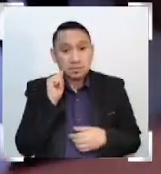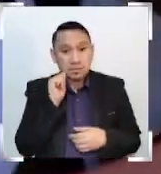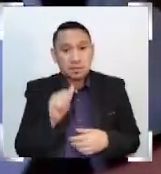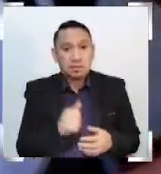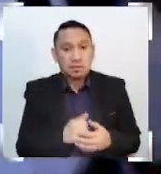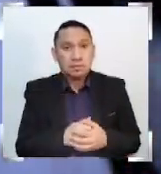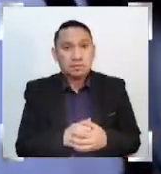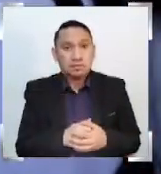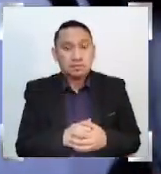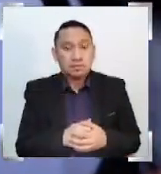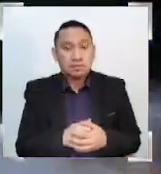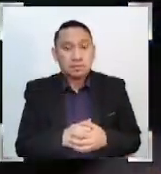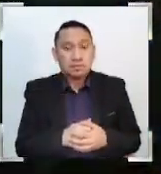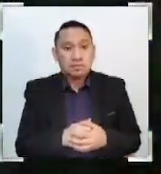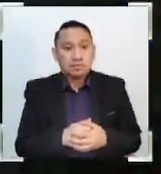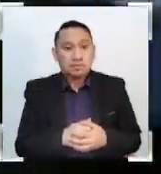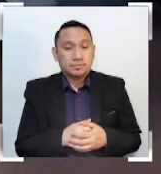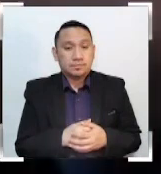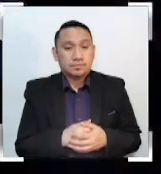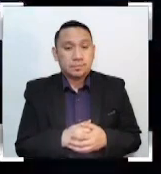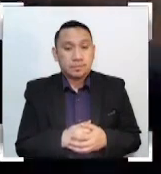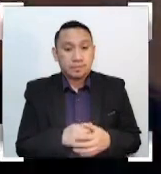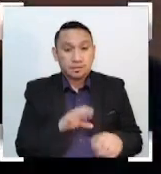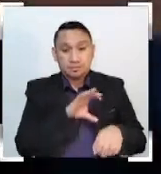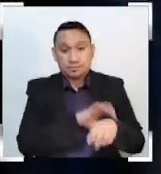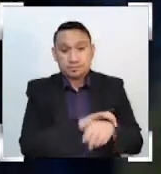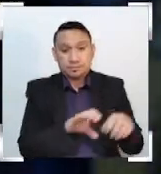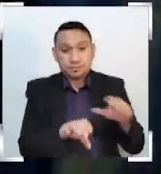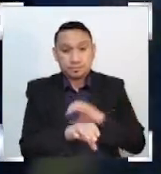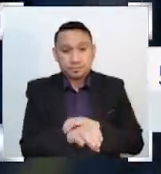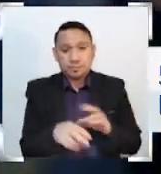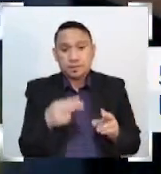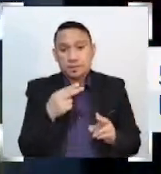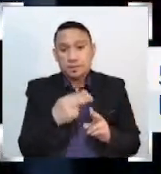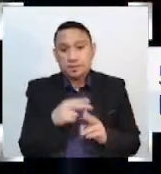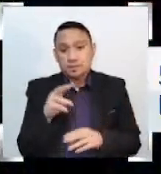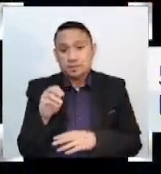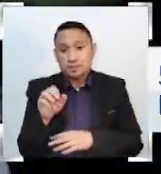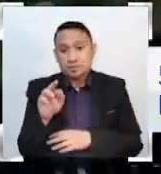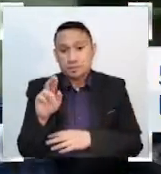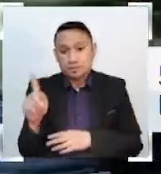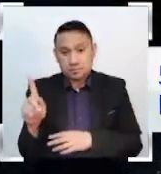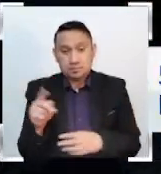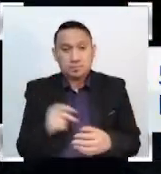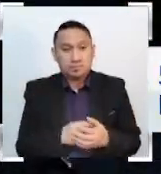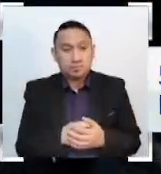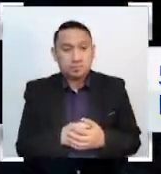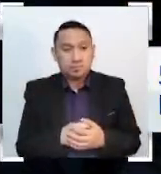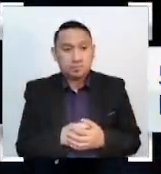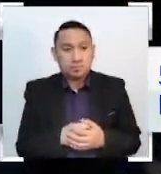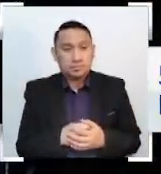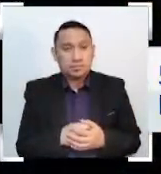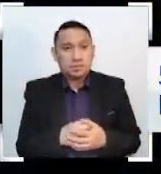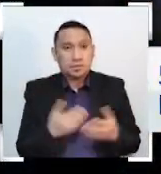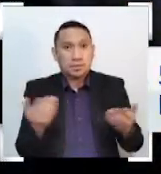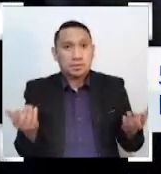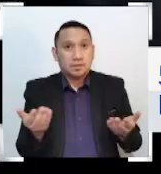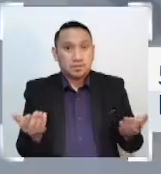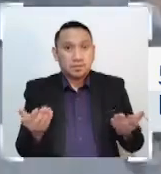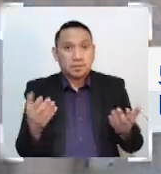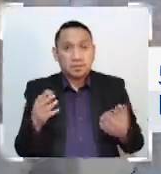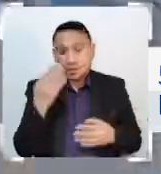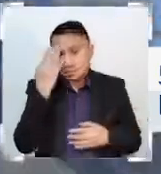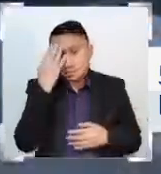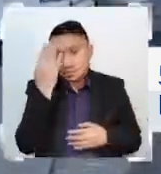Inuuli ka namin. Pinusasa ng target na si Mark Abukay na makatauhan ng NBI Anti-Human Trafficking Division sa Giginto, Bulacan. Ayon